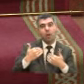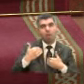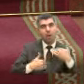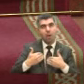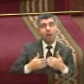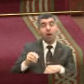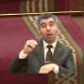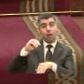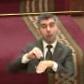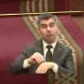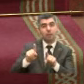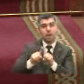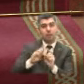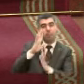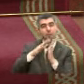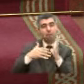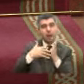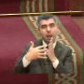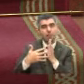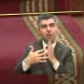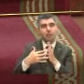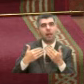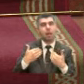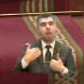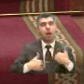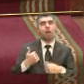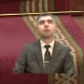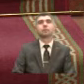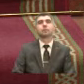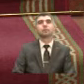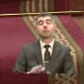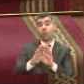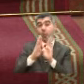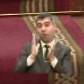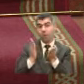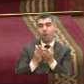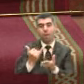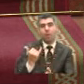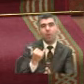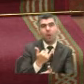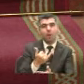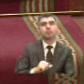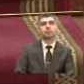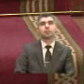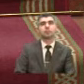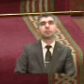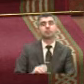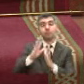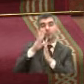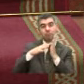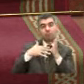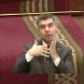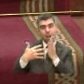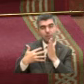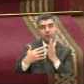نتوفر على مخطط وطني للإعاقة. طبعا هذا الإطار المهم جدا، واللي البرنامج الحكومي